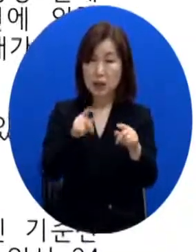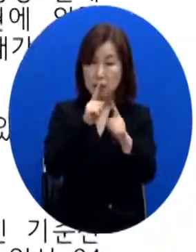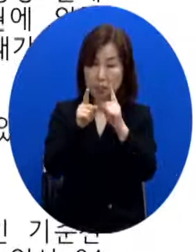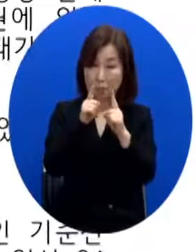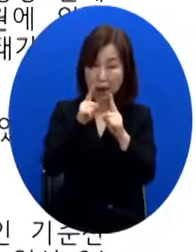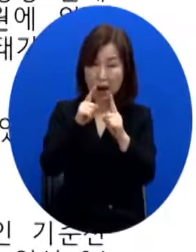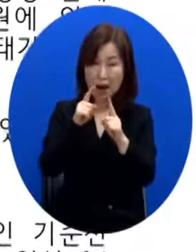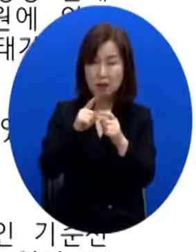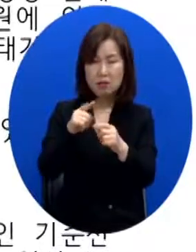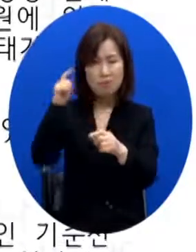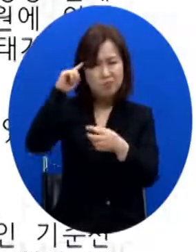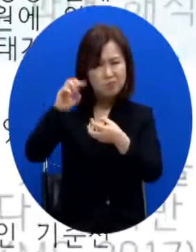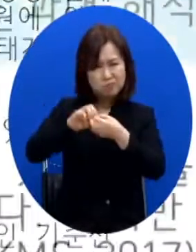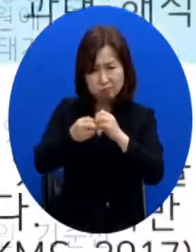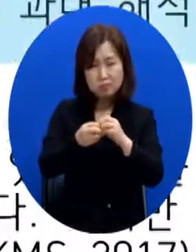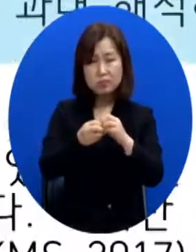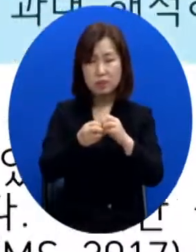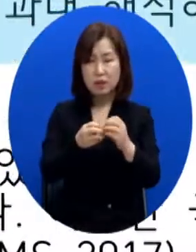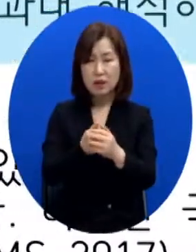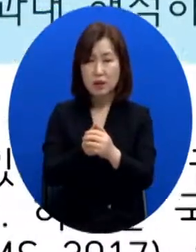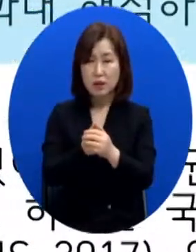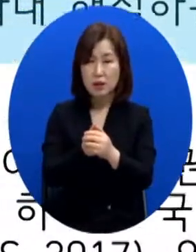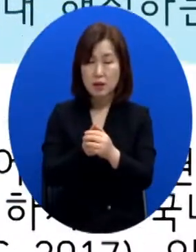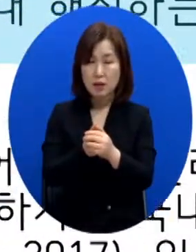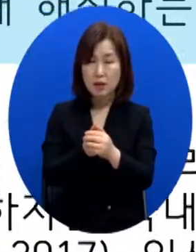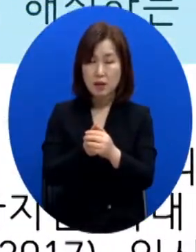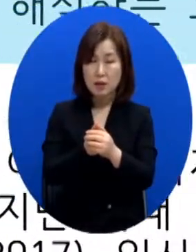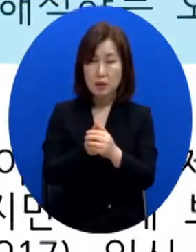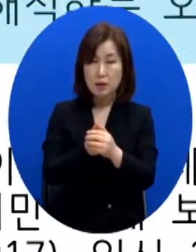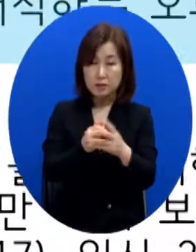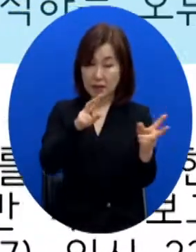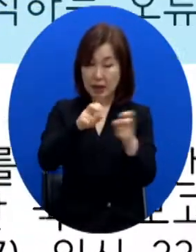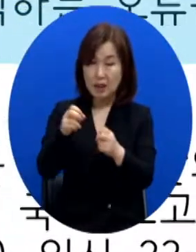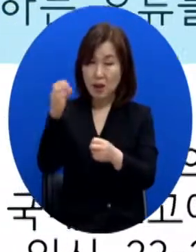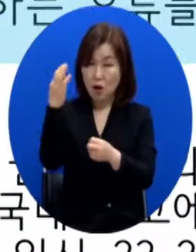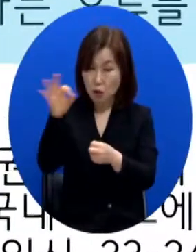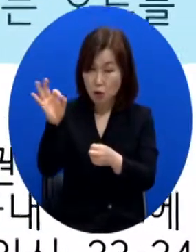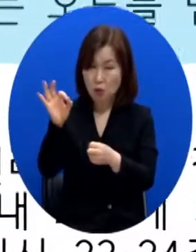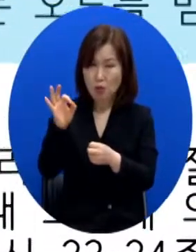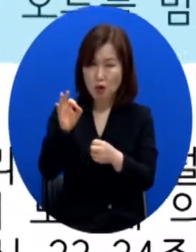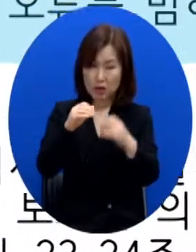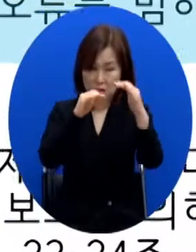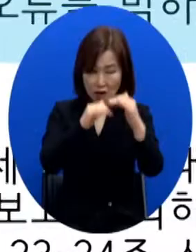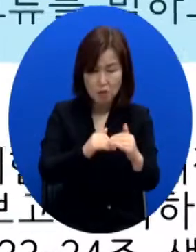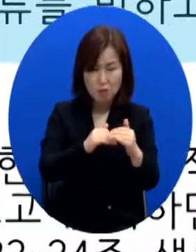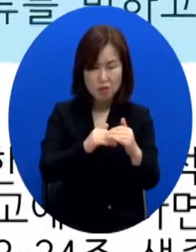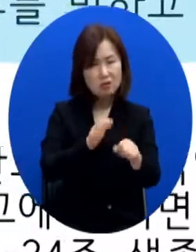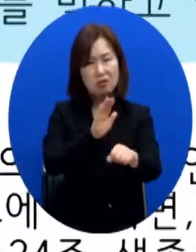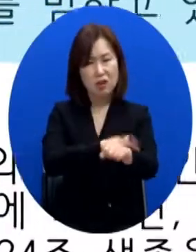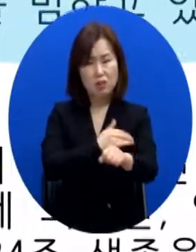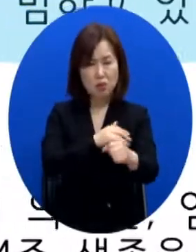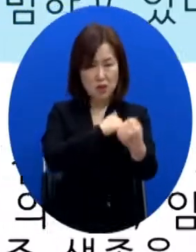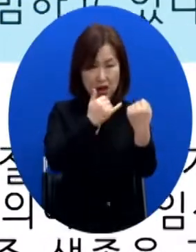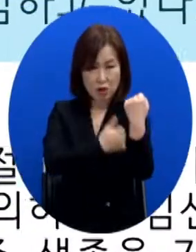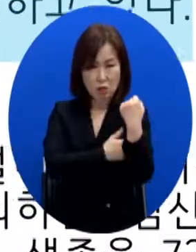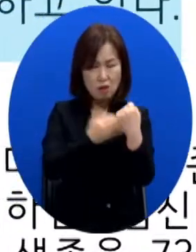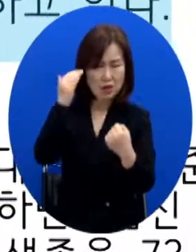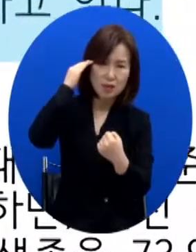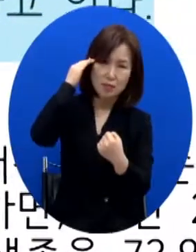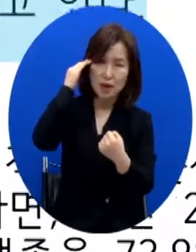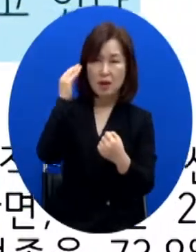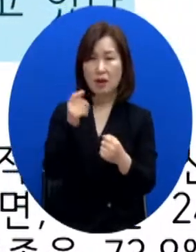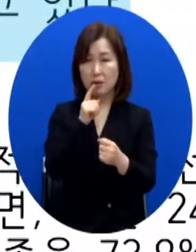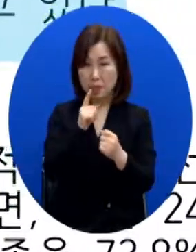생존 가능성이 있는 태아 에 관한 살인을 허 료 허용 하 된 인권이 의결 정부는 심각한 인권 침해 라고 비판했습니다